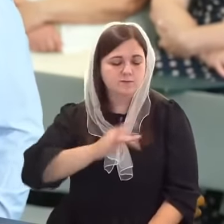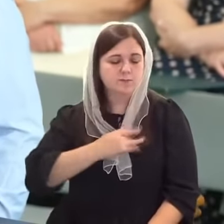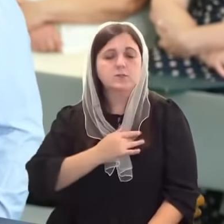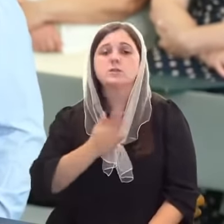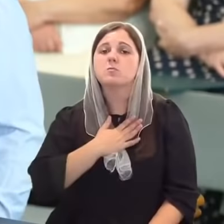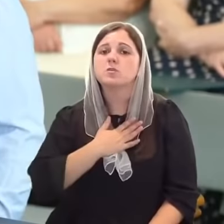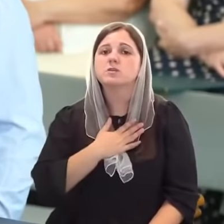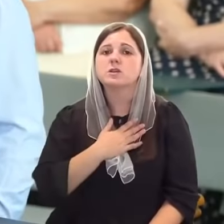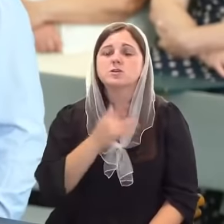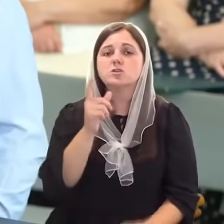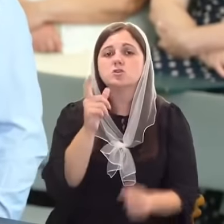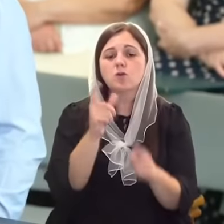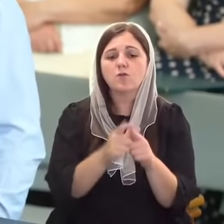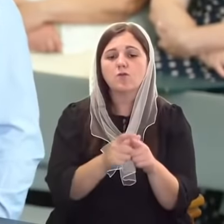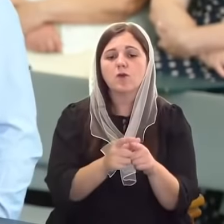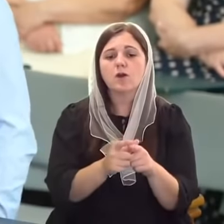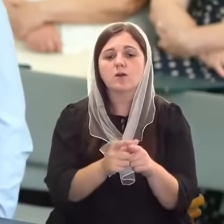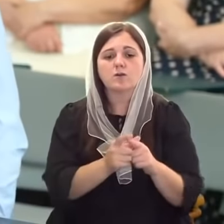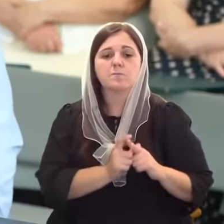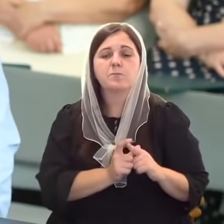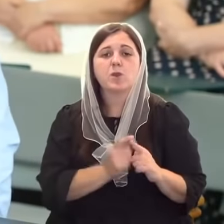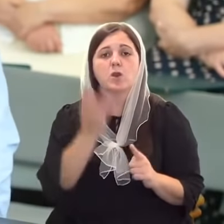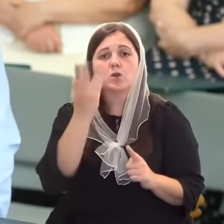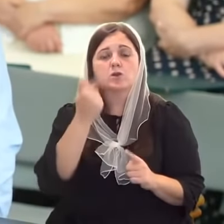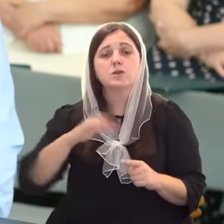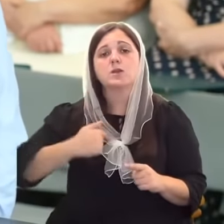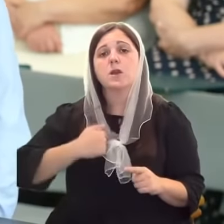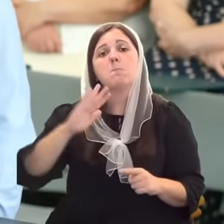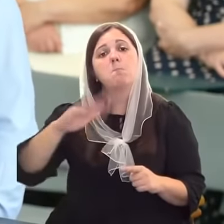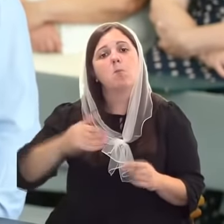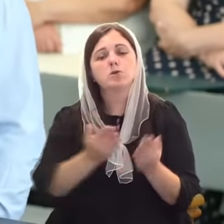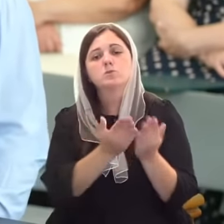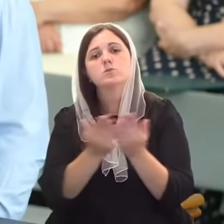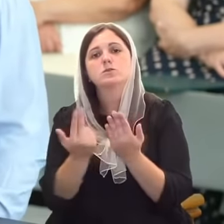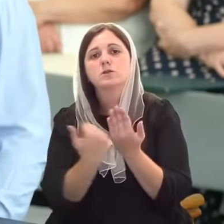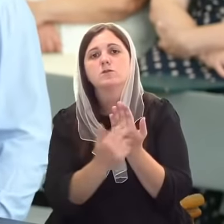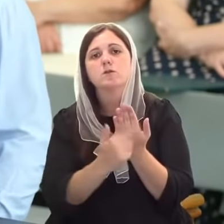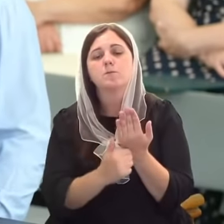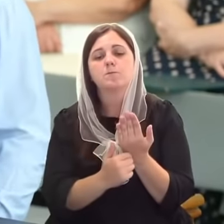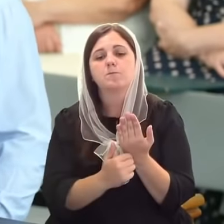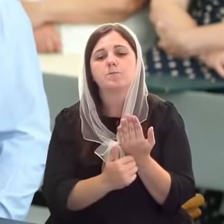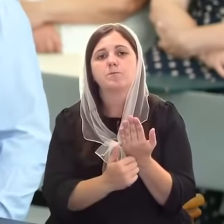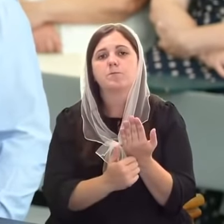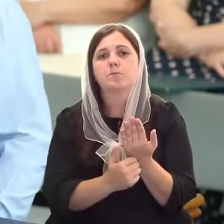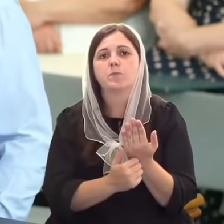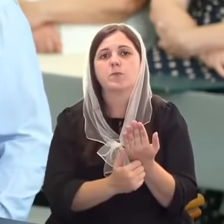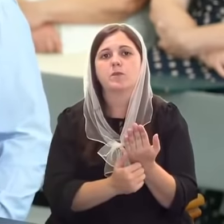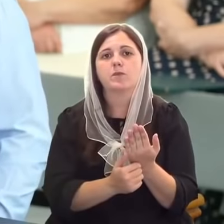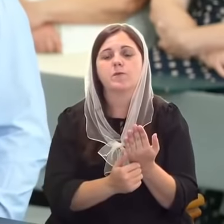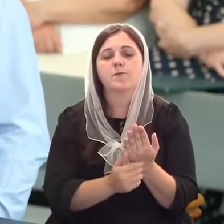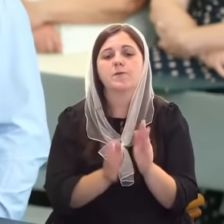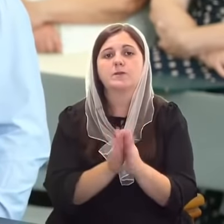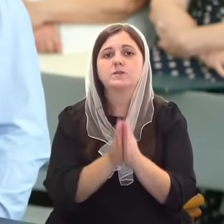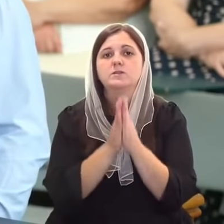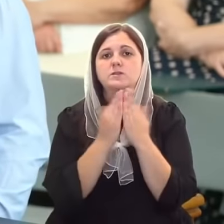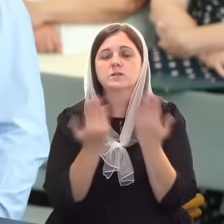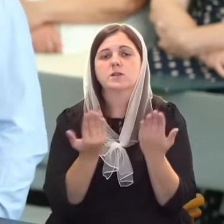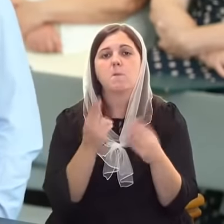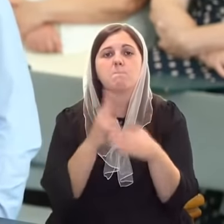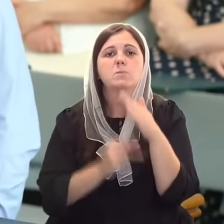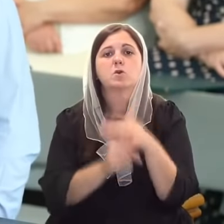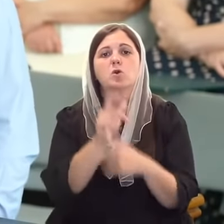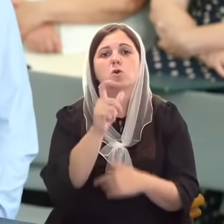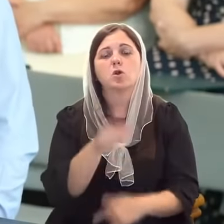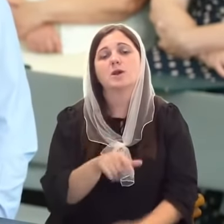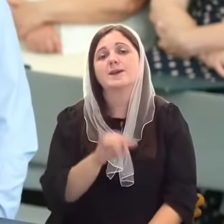слова, которые я потом прочитал в Библии. Бог говорил слова из книги пророка Исаия: